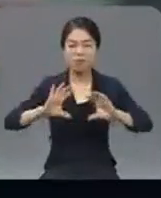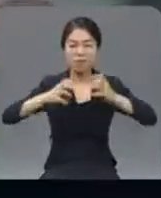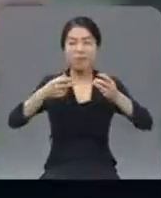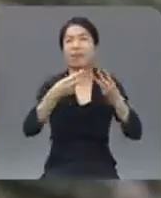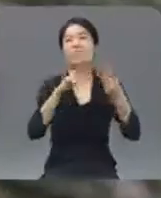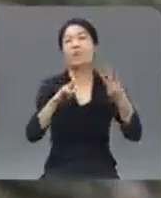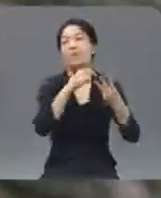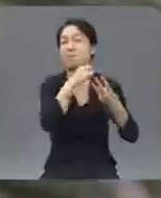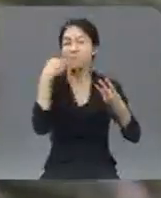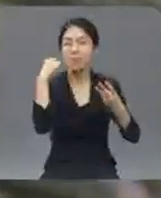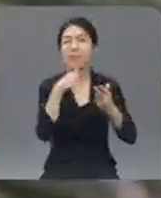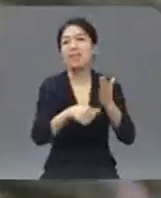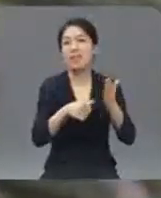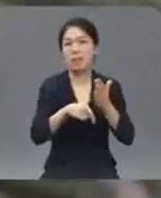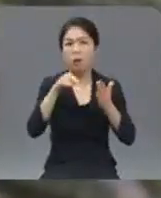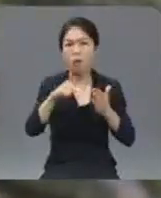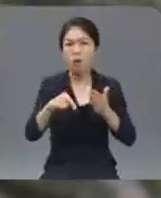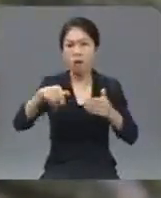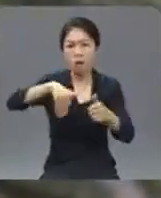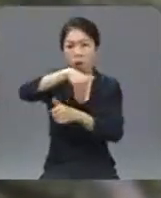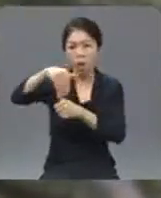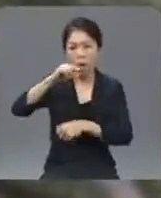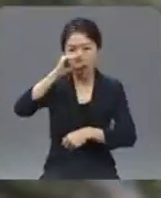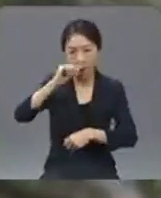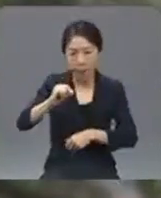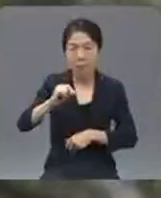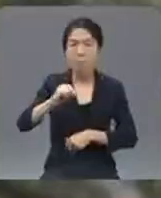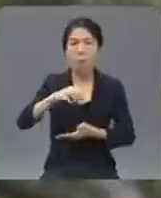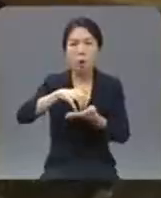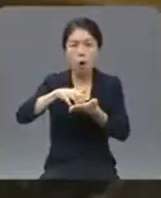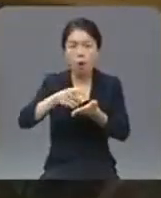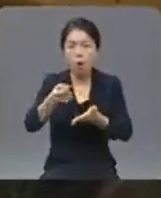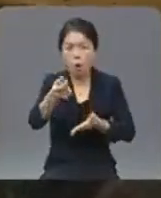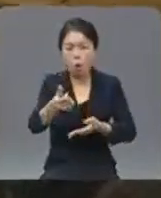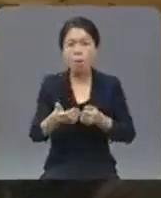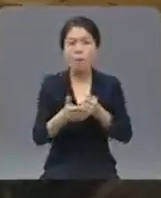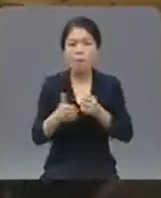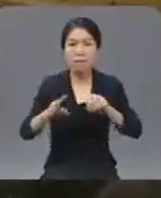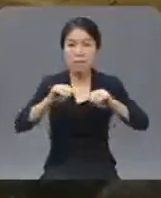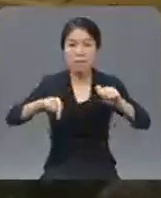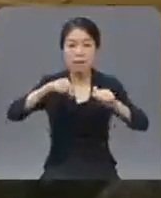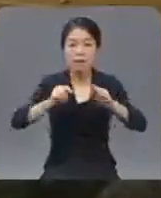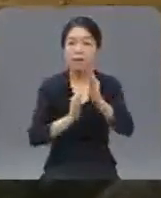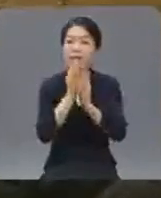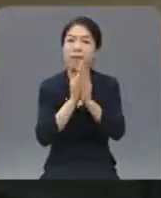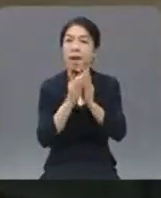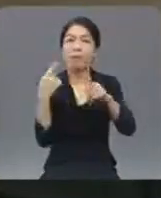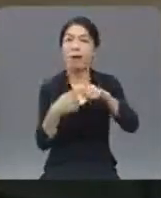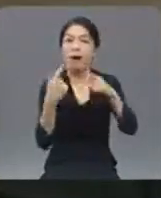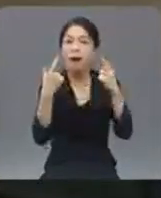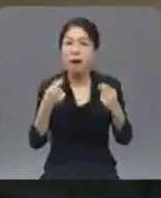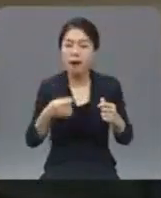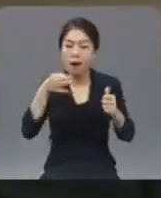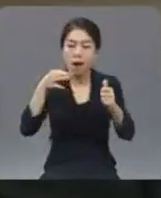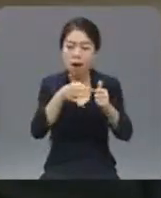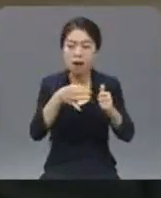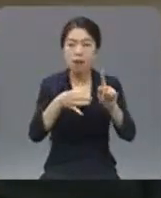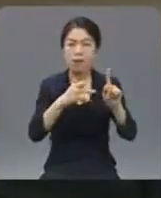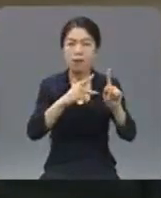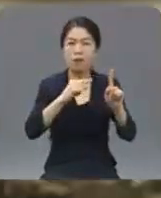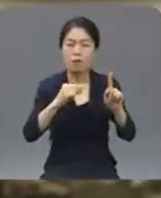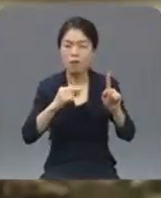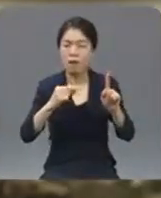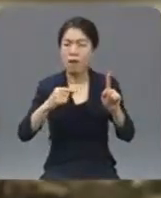송로버섯은 까다로운 기후 조건에서 극소량만 자라기 때문에 땅속에 다이아몬드로 불리며 kg당